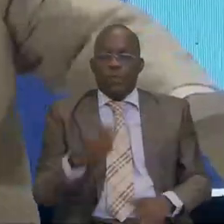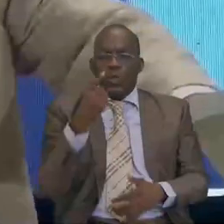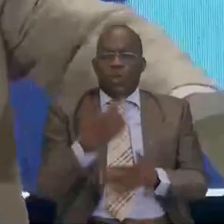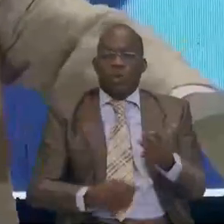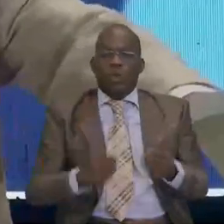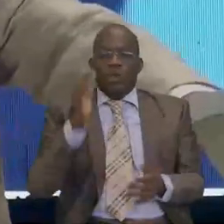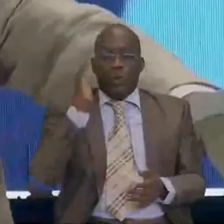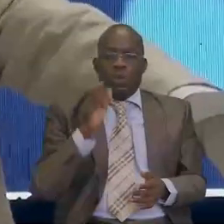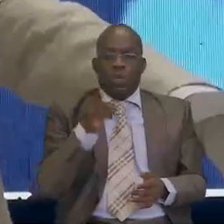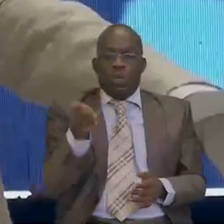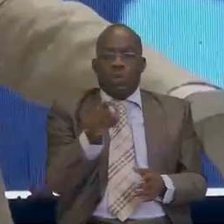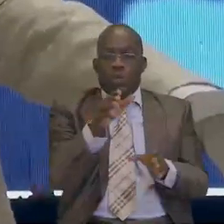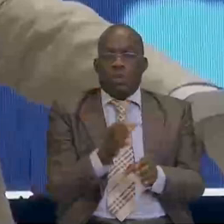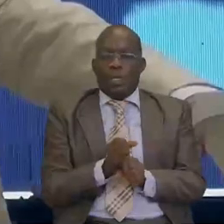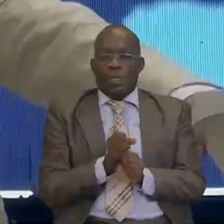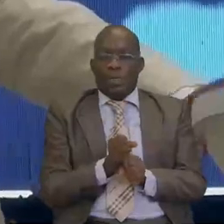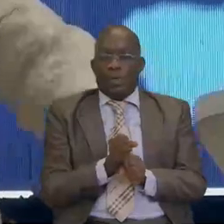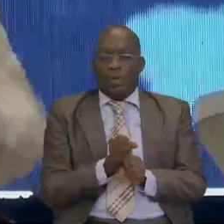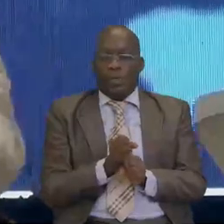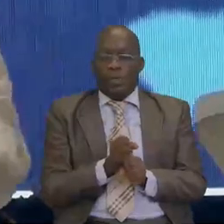Qu'est-ce que tu vas recevoir?